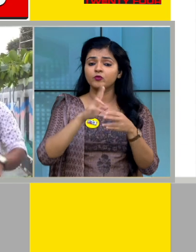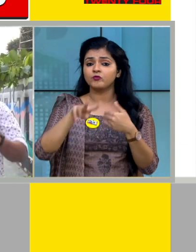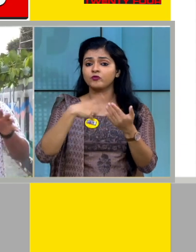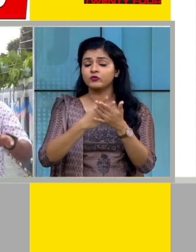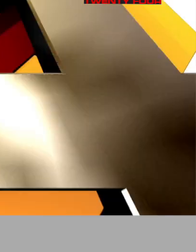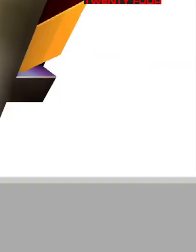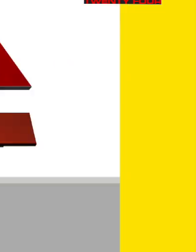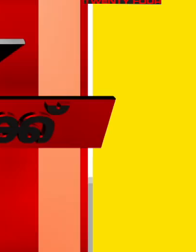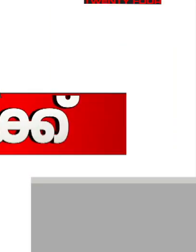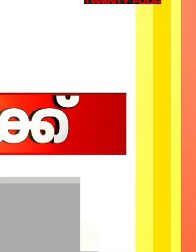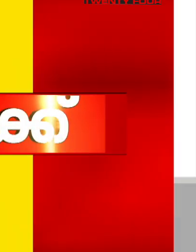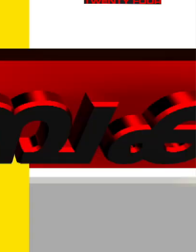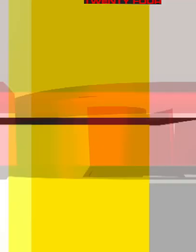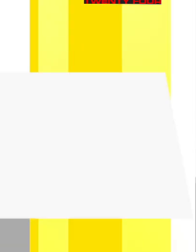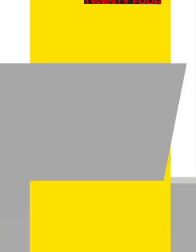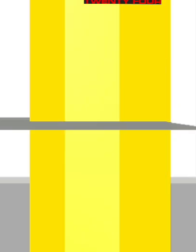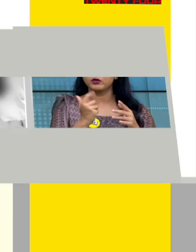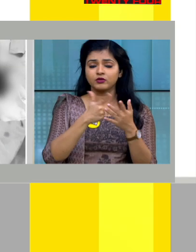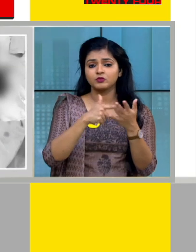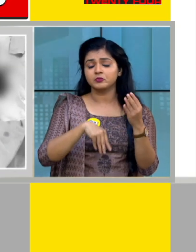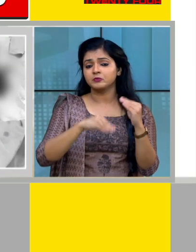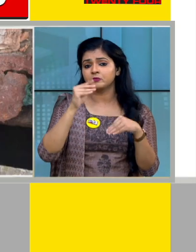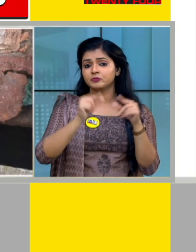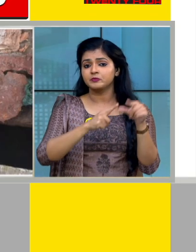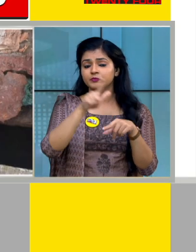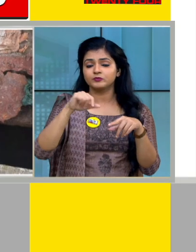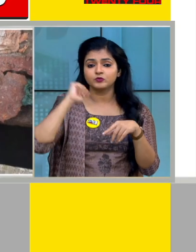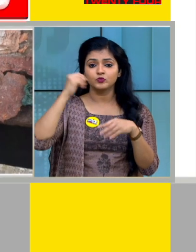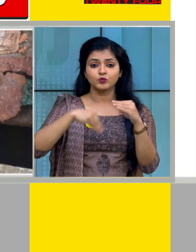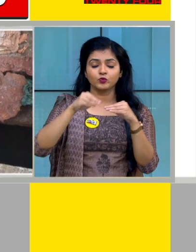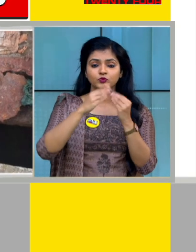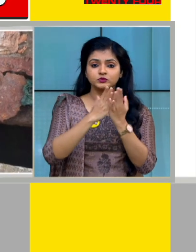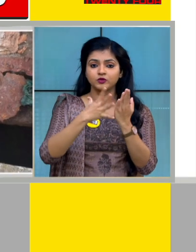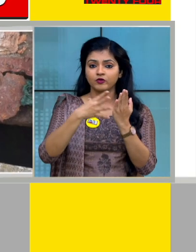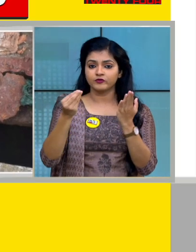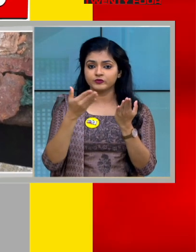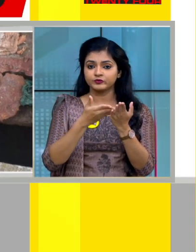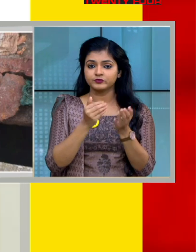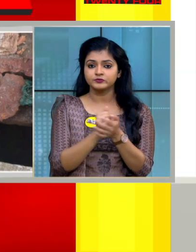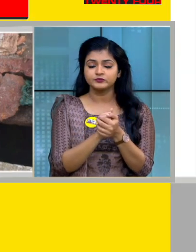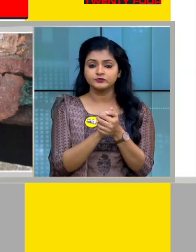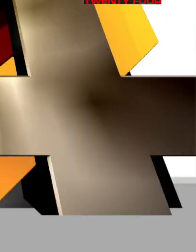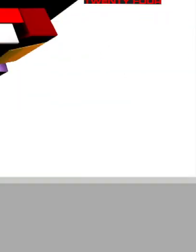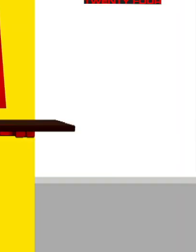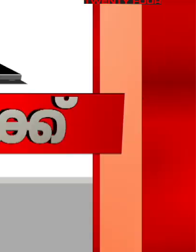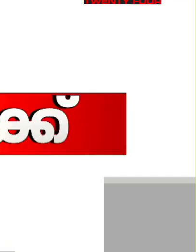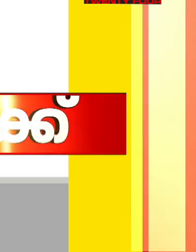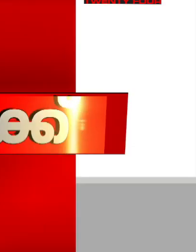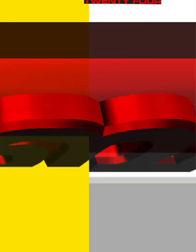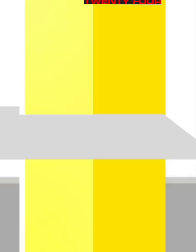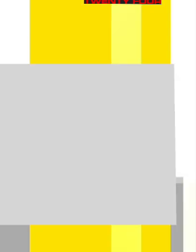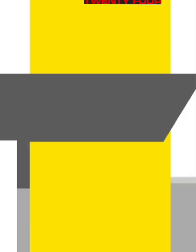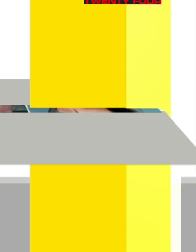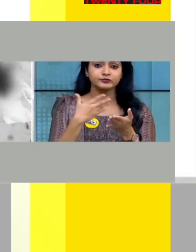കഴിയുന്ന ഒരു സാഹചര്യമായിരുന്നു എന്നൊക്കെ ചൂണ്ടിക്കാട്ടി നാട്ടുകാർ ഇപ്പോൾ സ്കൂളിന് പുറത്ത് പ്രതിഷേധിക്കുക കൂടി ചെയ്യുന്നുണ്ട്. ഗോകുൽ. ശരി, ചെന്നൈയിൽ നിന്ന് മുഹമ്മദ് റഹീസാണ് വാർത്തയുടെ